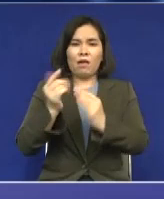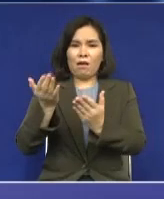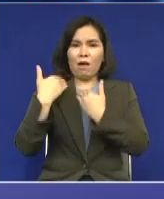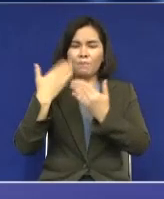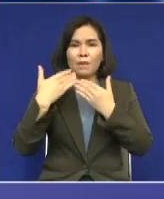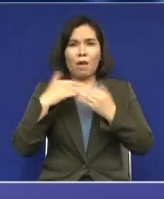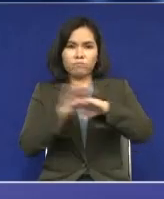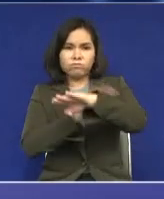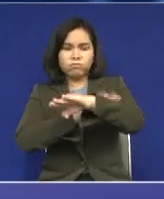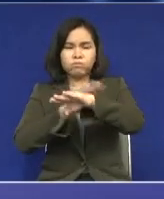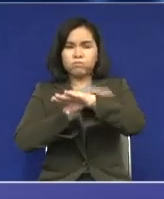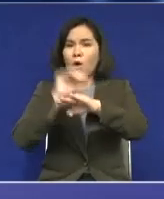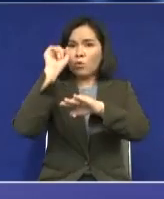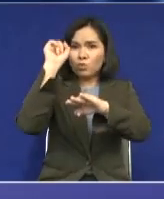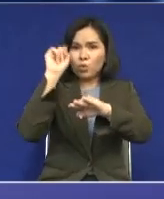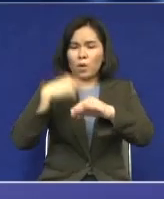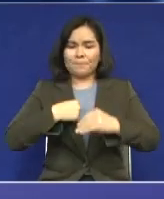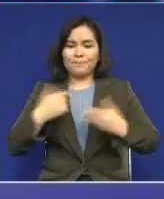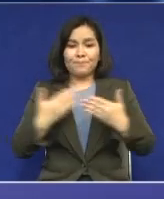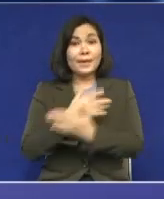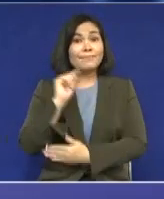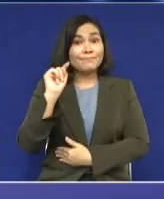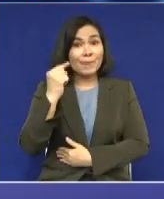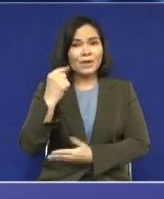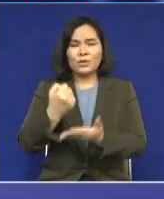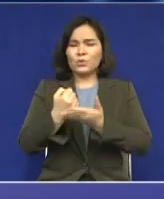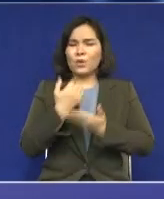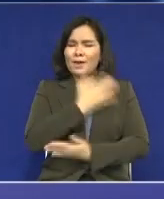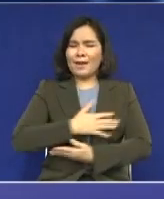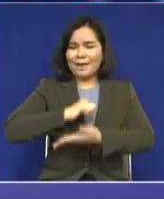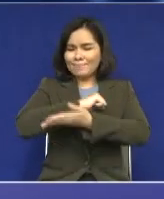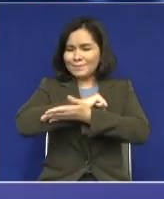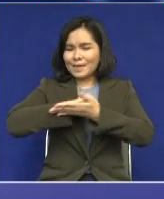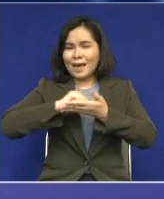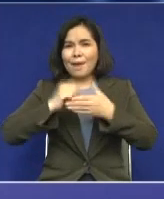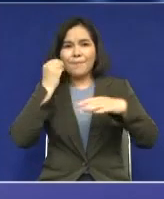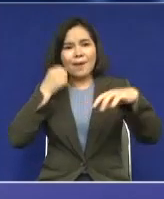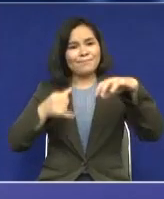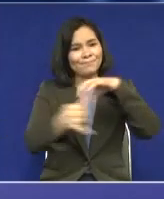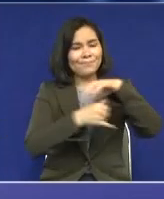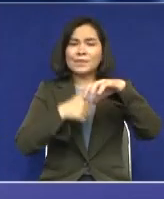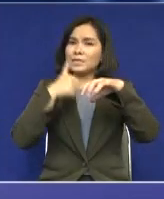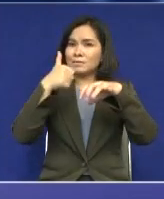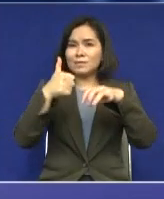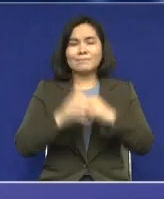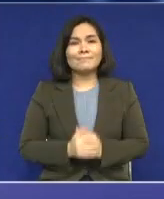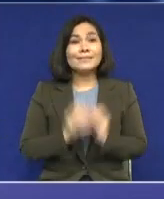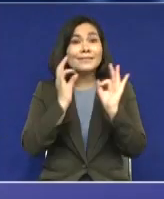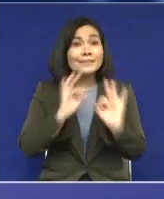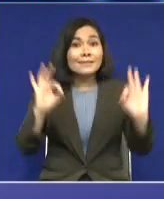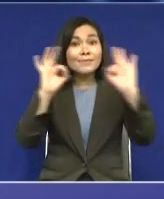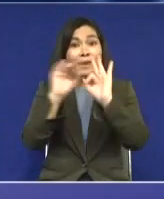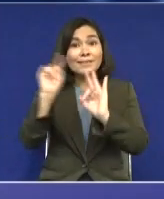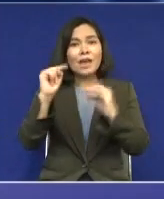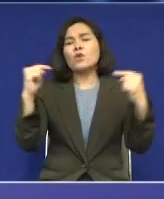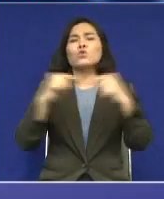อาดร่างกายด้วยสบู่นะคะแล้วก็เปลี่ยนชุดค่ะเพื่อให้ร่างกายของน้องๆสะอาดเวลาที่เข้าบ้านนอกเหนือจากนี้ค่ะที่สำคัญคือวัน